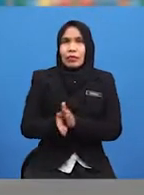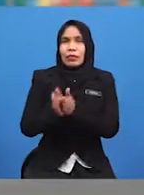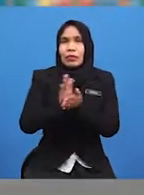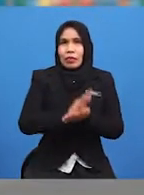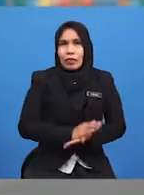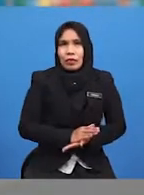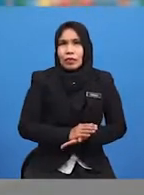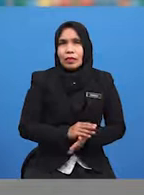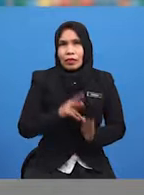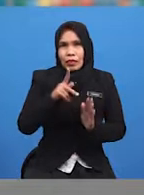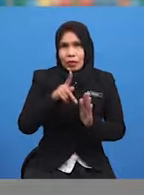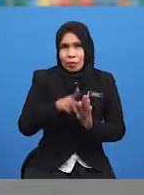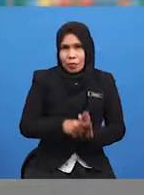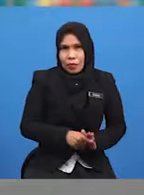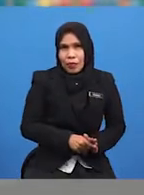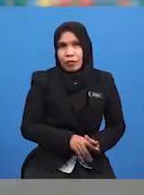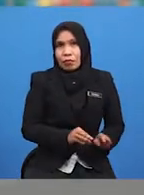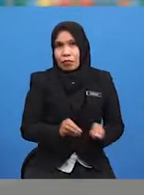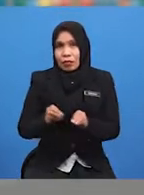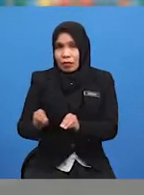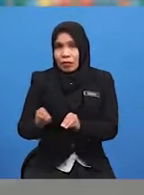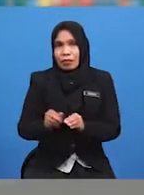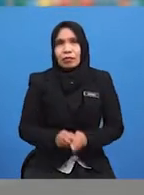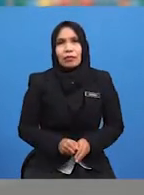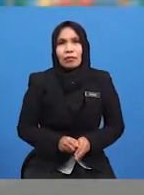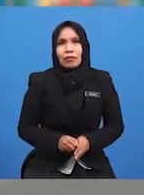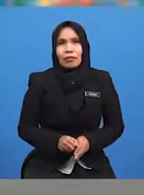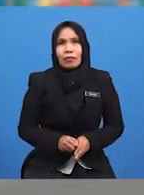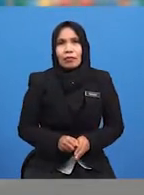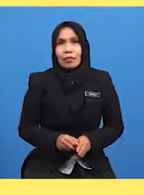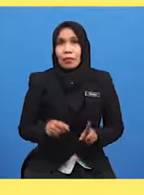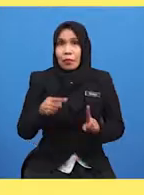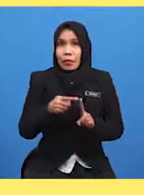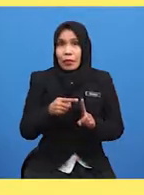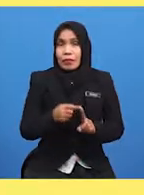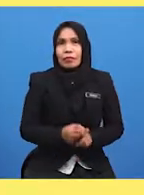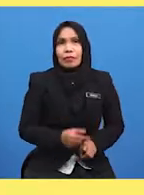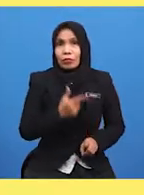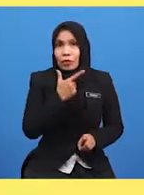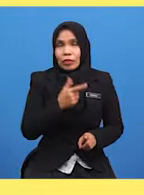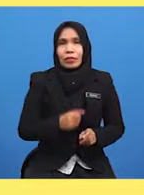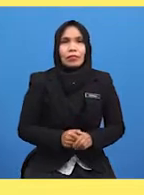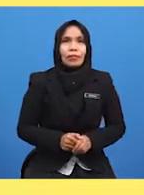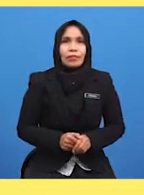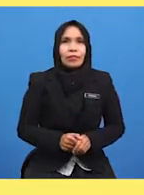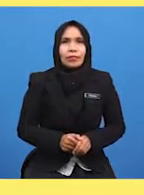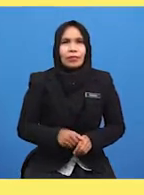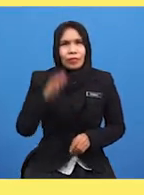tindakan British mengukuhkan fase keseluruh negeri Hai paham